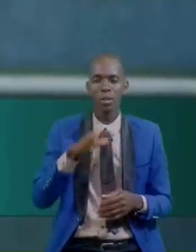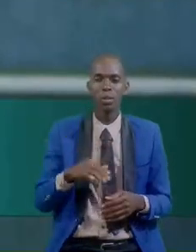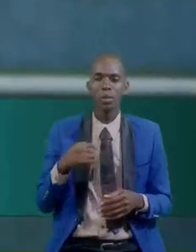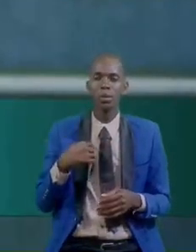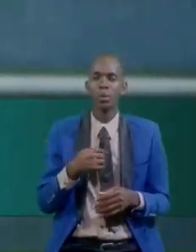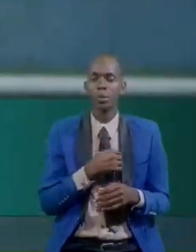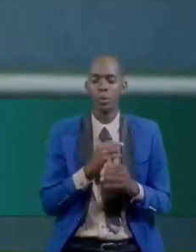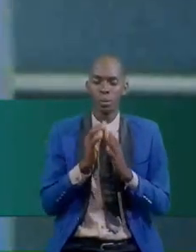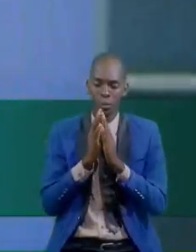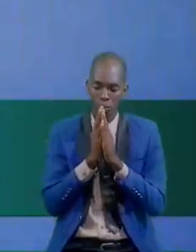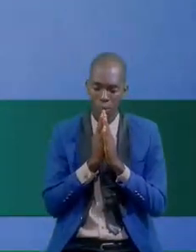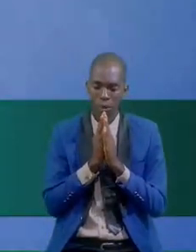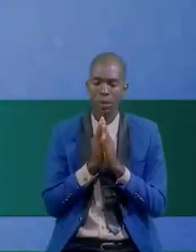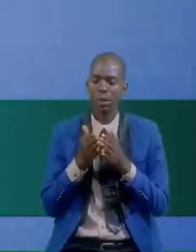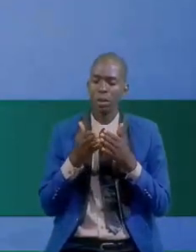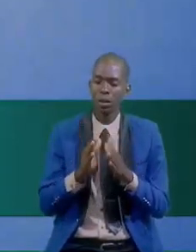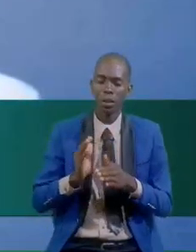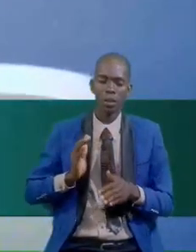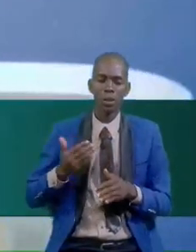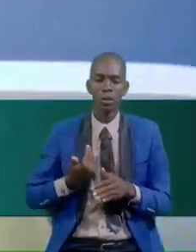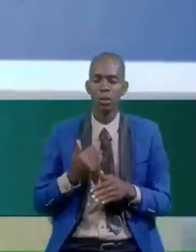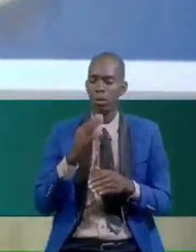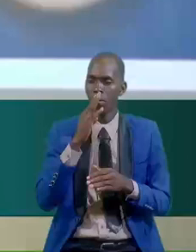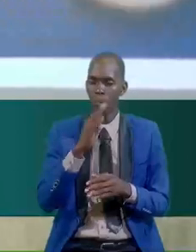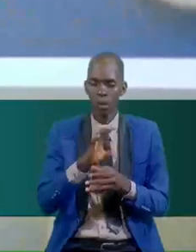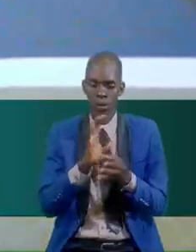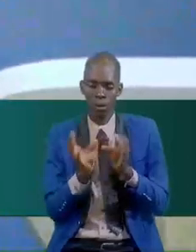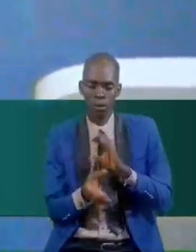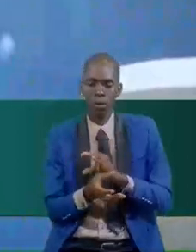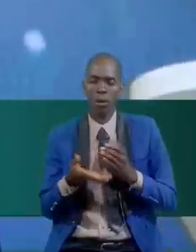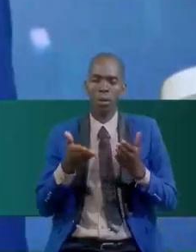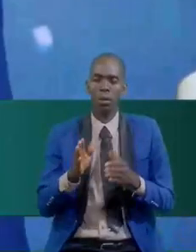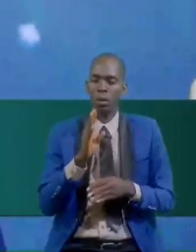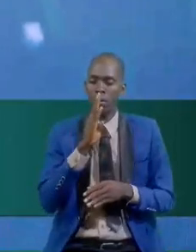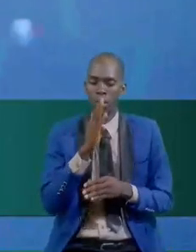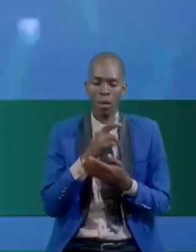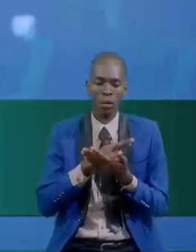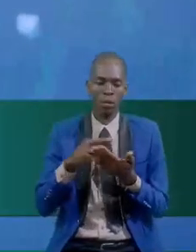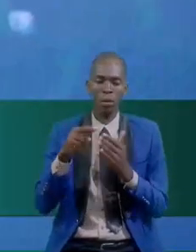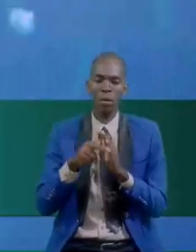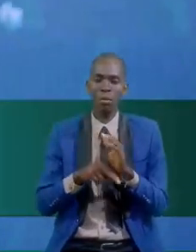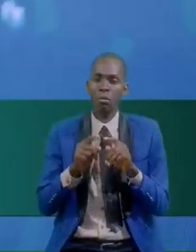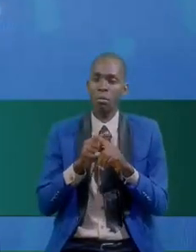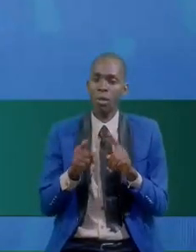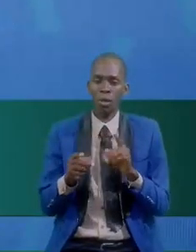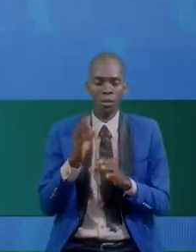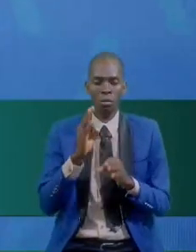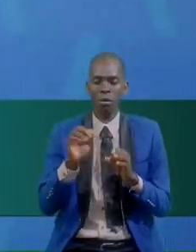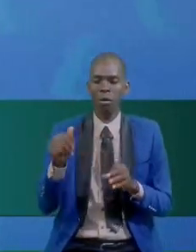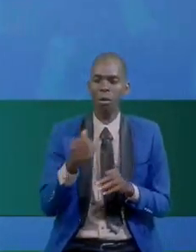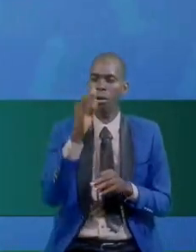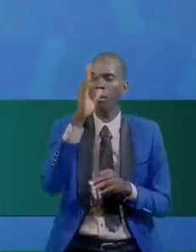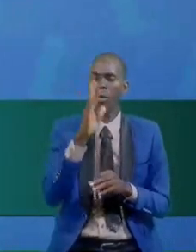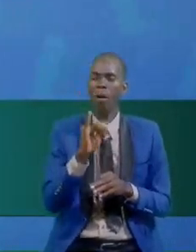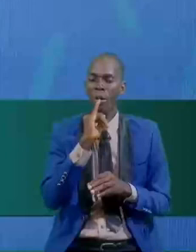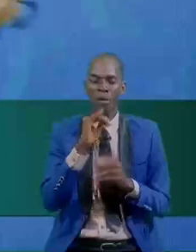Nous prions que des âmes soient converties, qui est la justice. Mais si un prédicateur